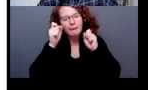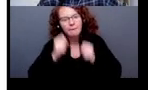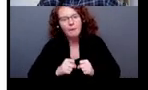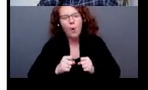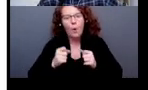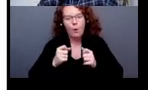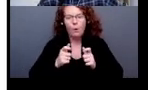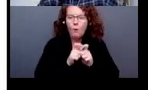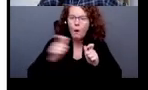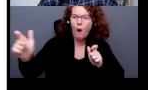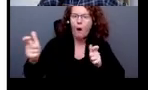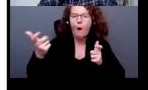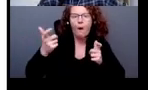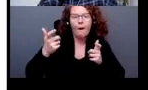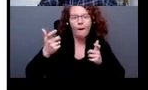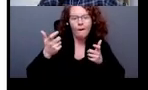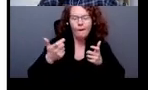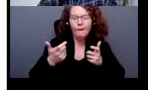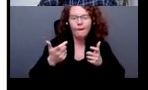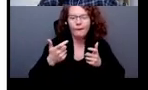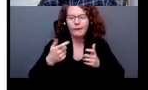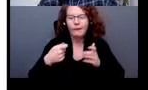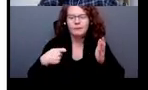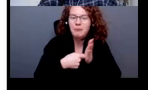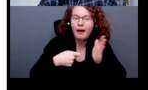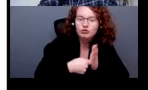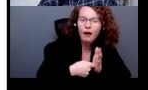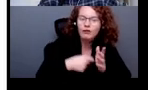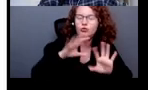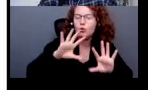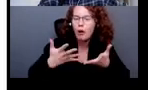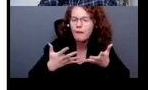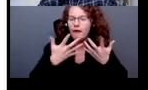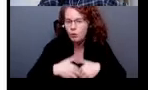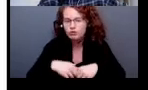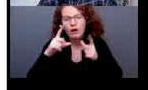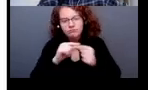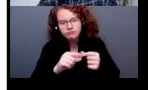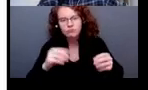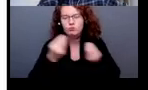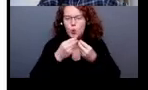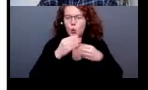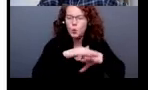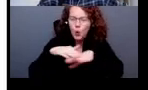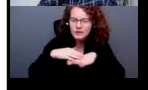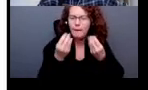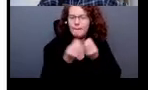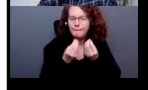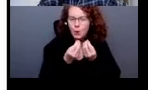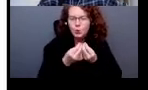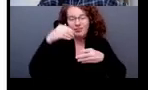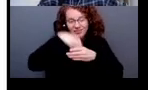trouve que ce qu'on a vu dans cette enquête avec Anaïs, c'est que beaucoup de ces espaces de réparation, et surtout les